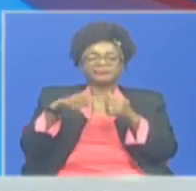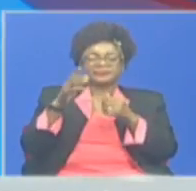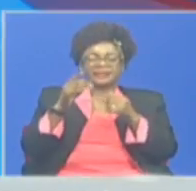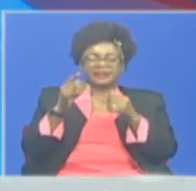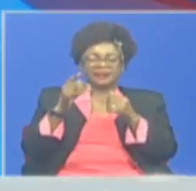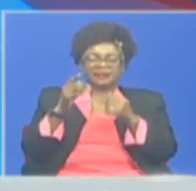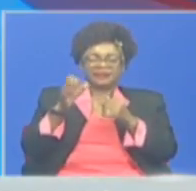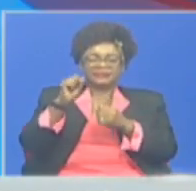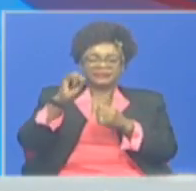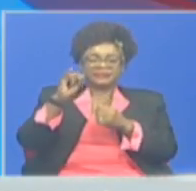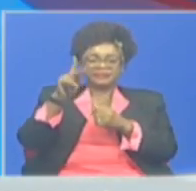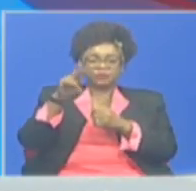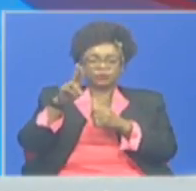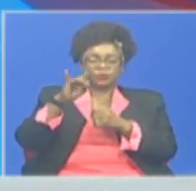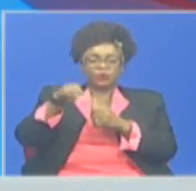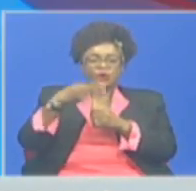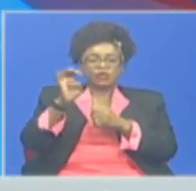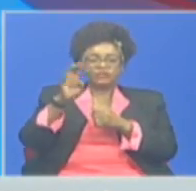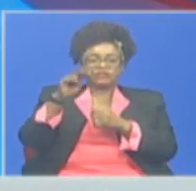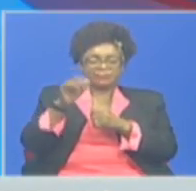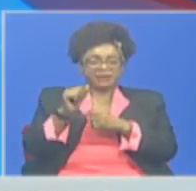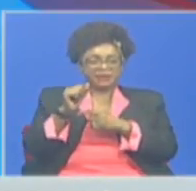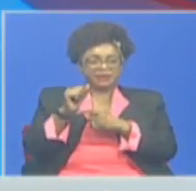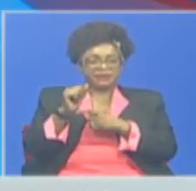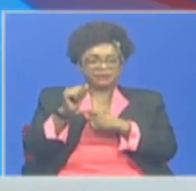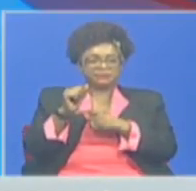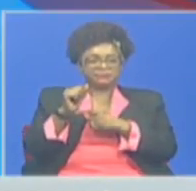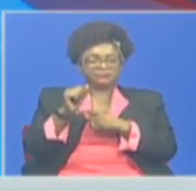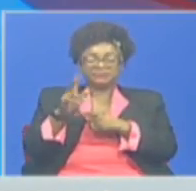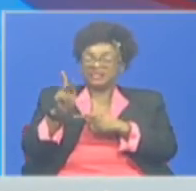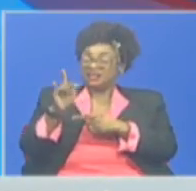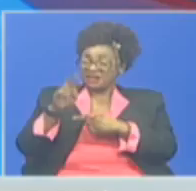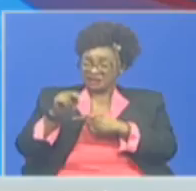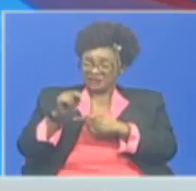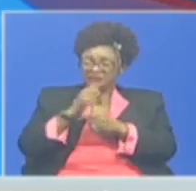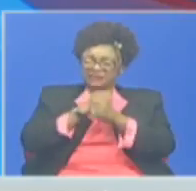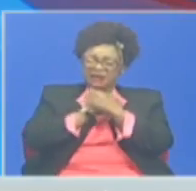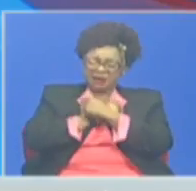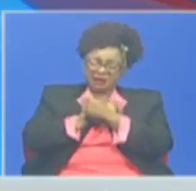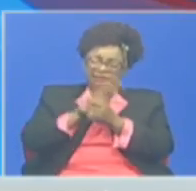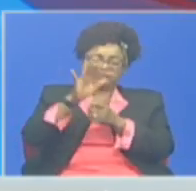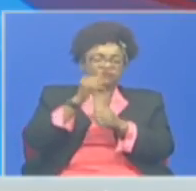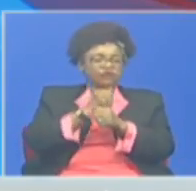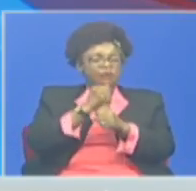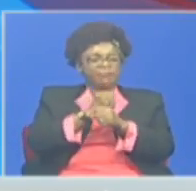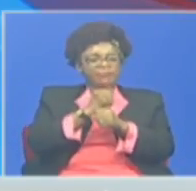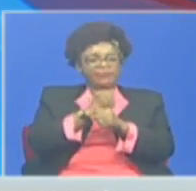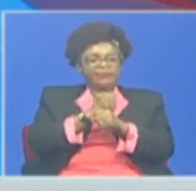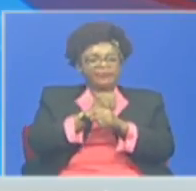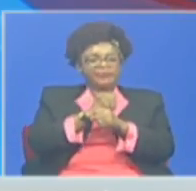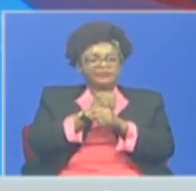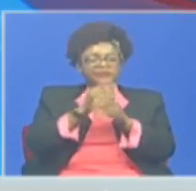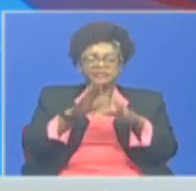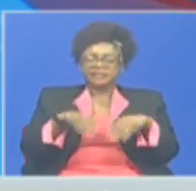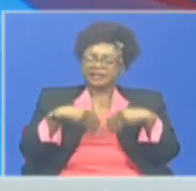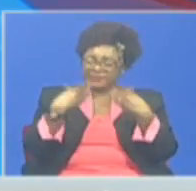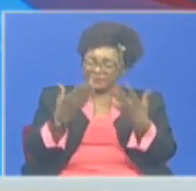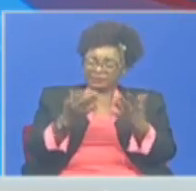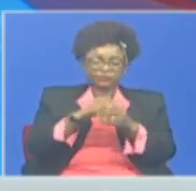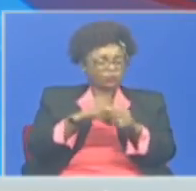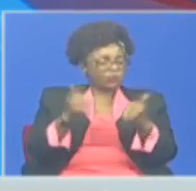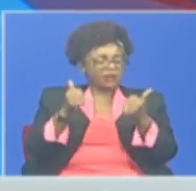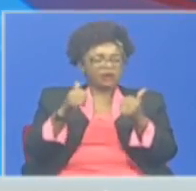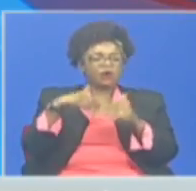alikuwa anapenda kazi yake. Alikuwa mtu mfanyikazi ambaye alikuwa anajitolea kama inavyohitajika. Alikuwa